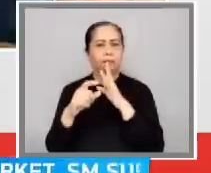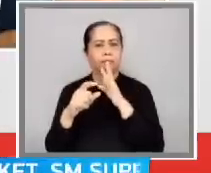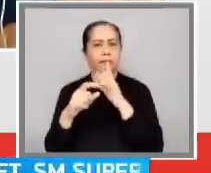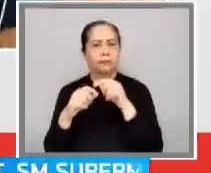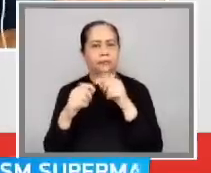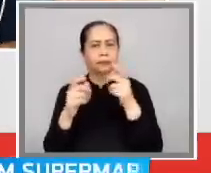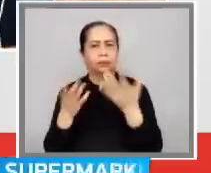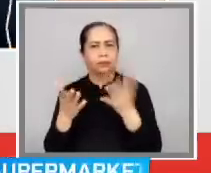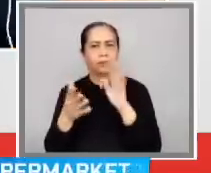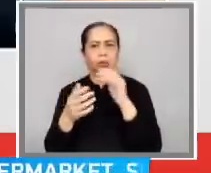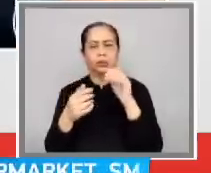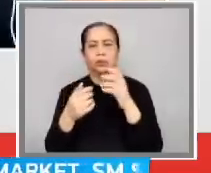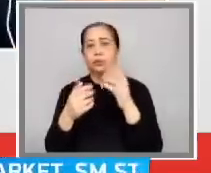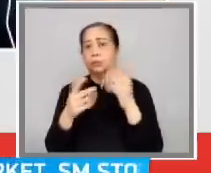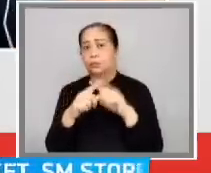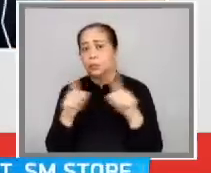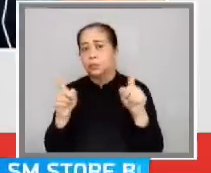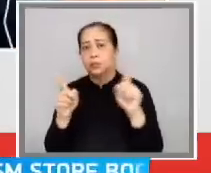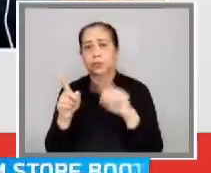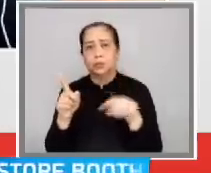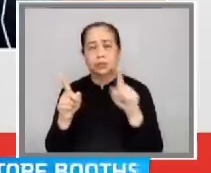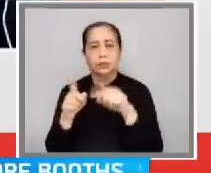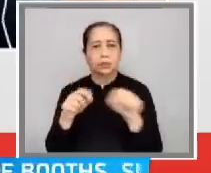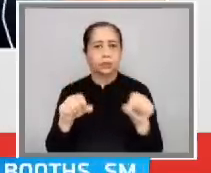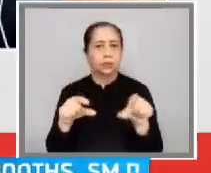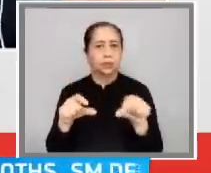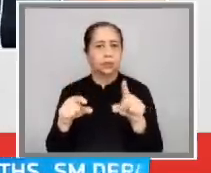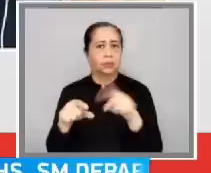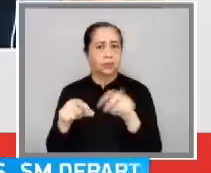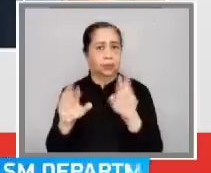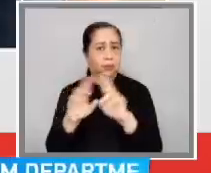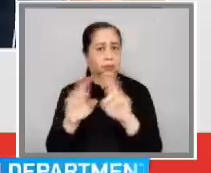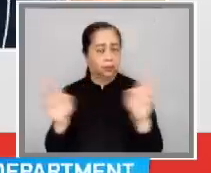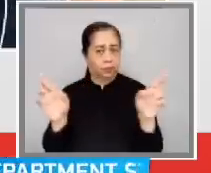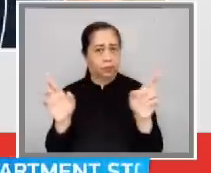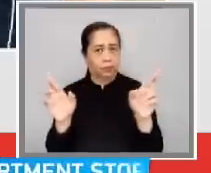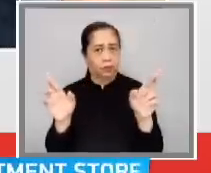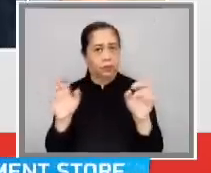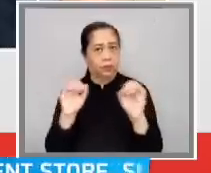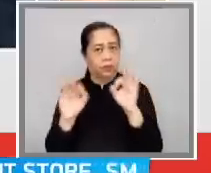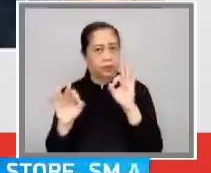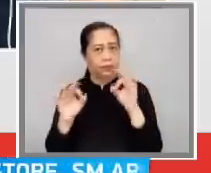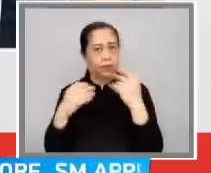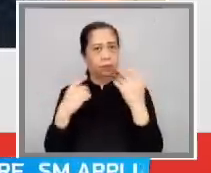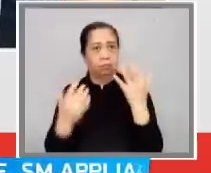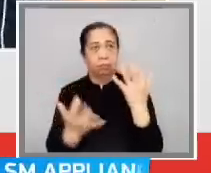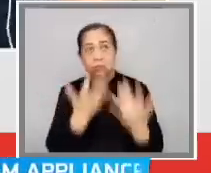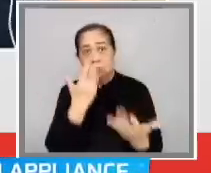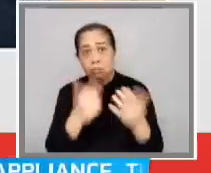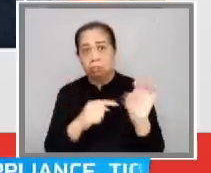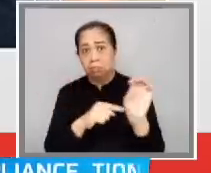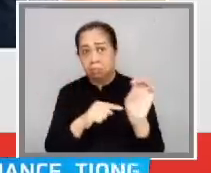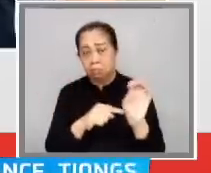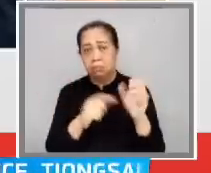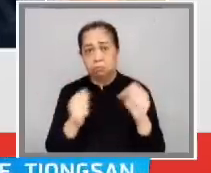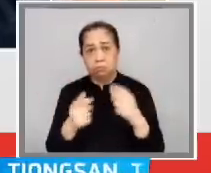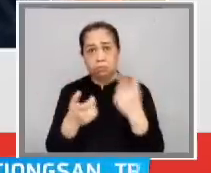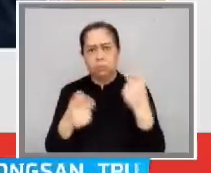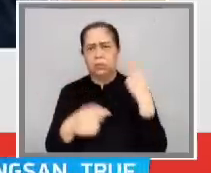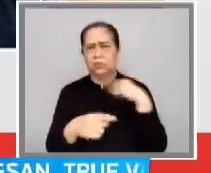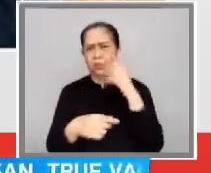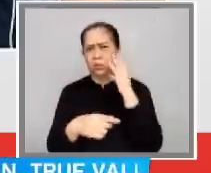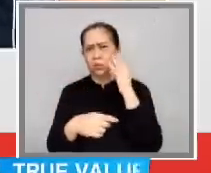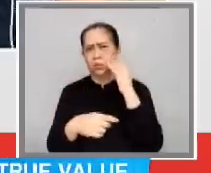ng iyong signal. Pero yung mga tindahan ba dyan, handang-handa na sakaling magkasunog? Halimbawa, no? Meron na tayong history na nangyari yan